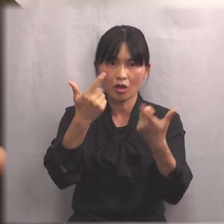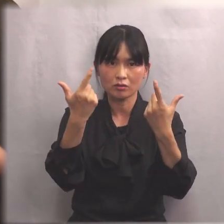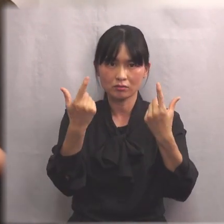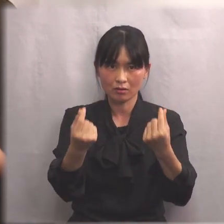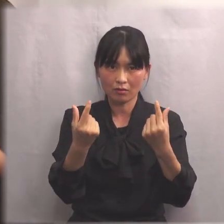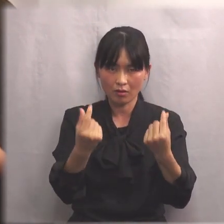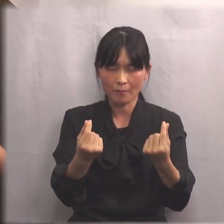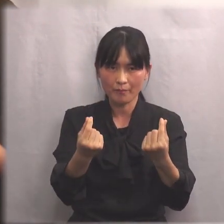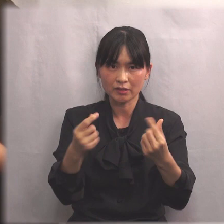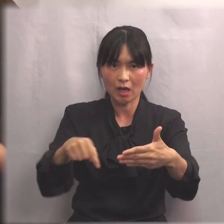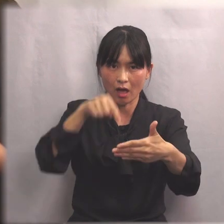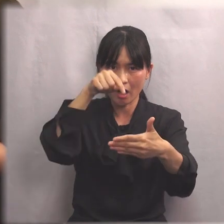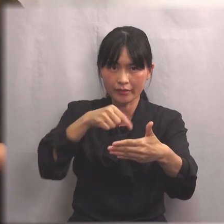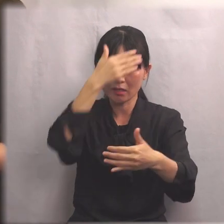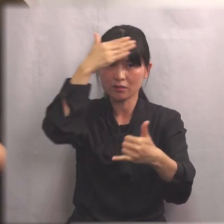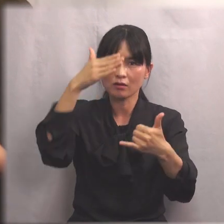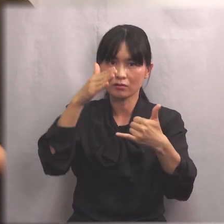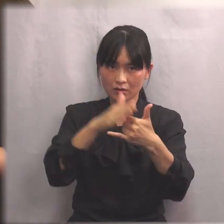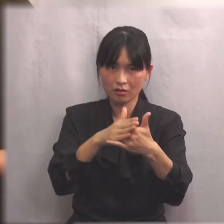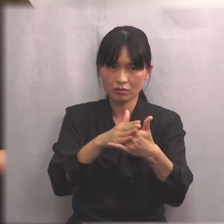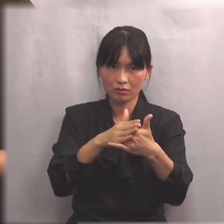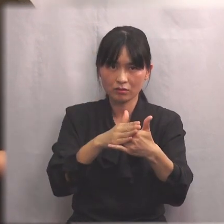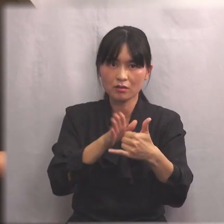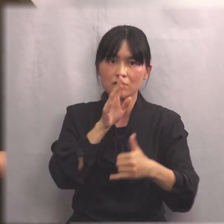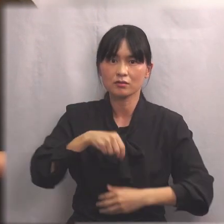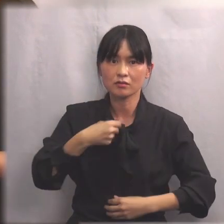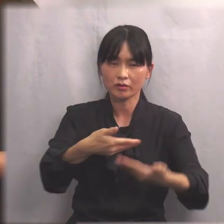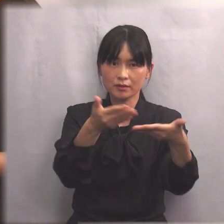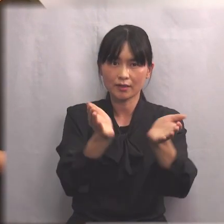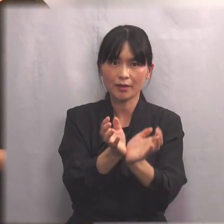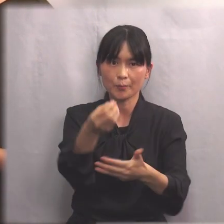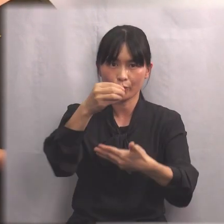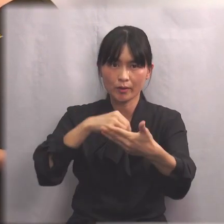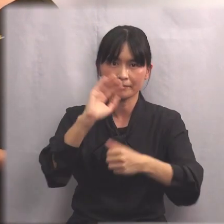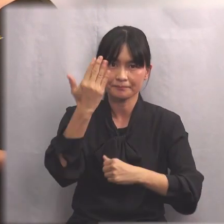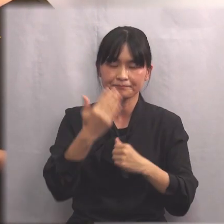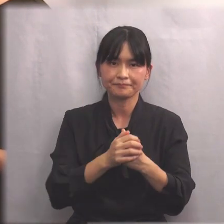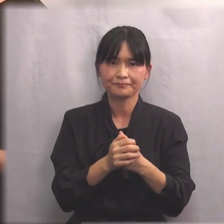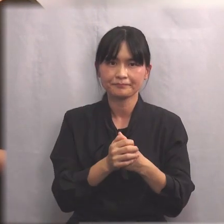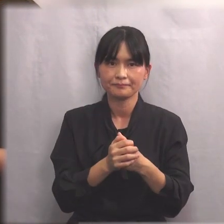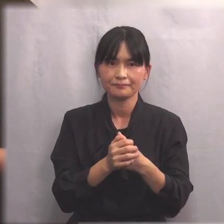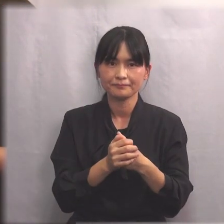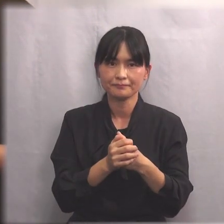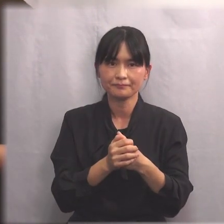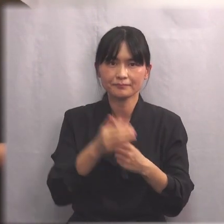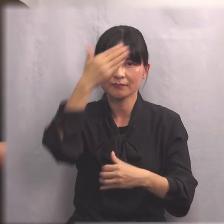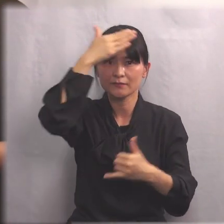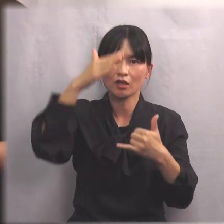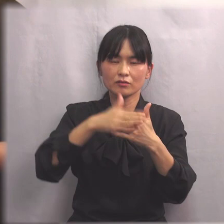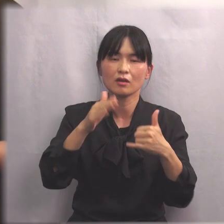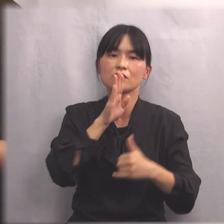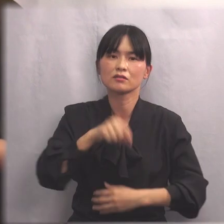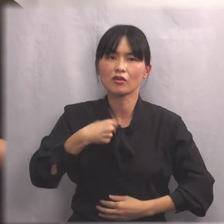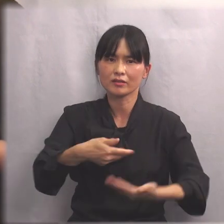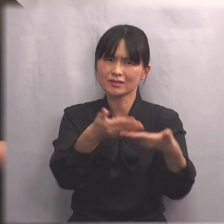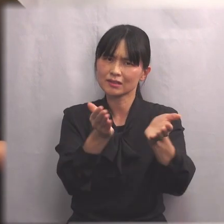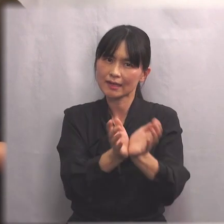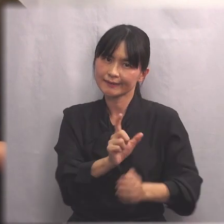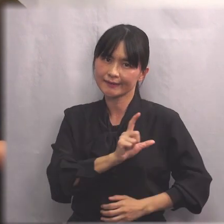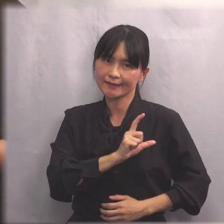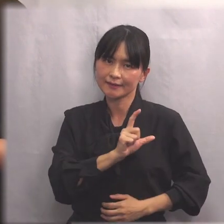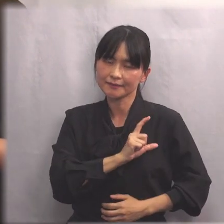이 청년정의당의 대표가 포함되는 구조이기도 한데요. 청년정의당이라고 하는 이름은 사실 우리